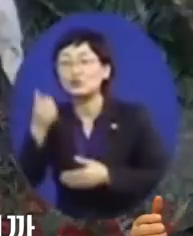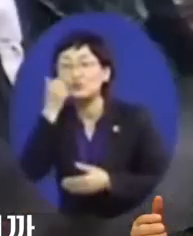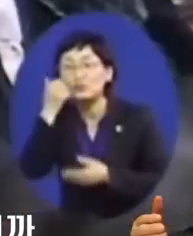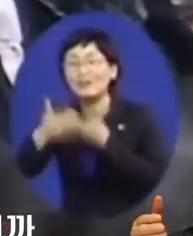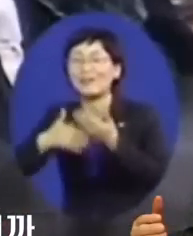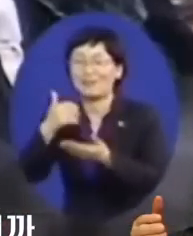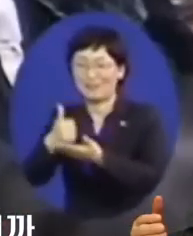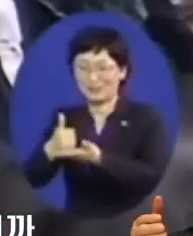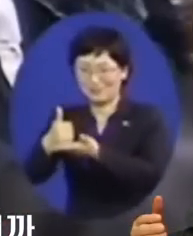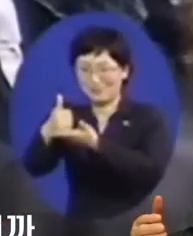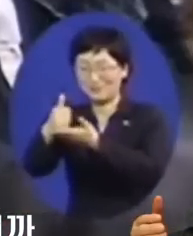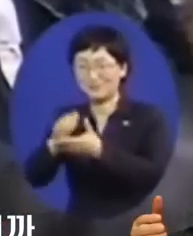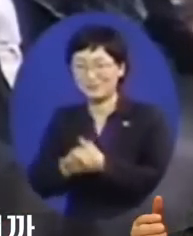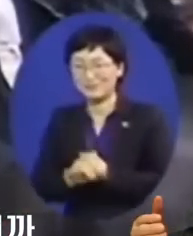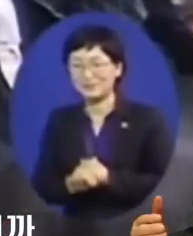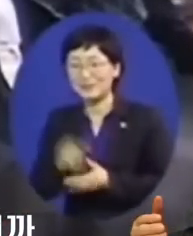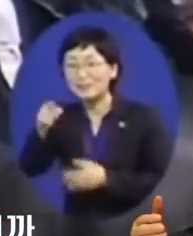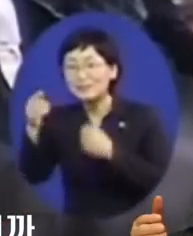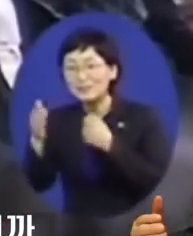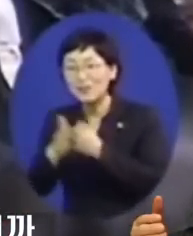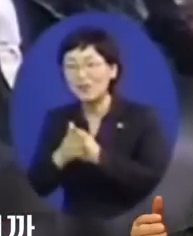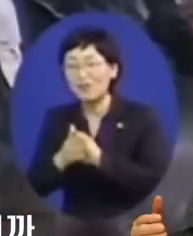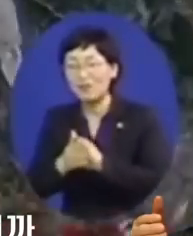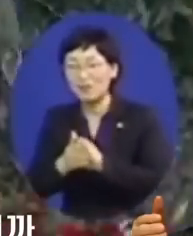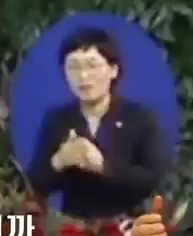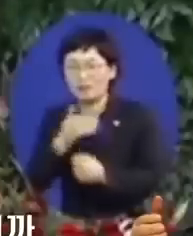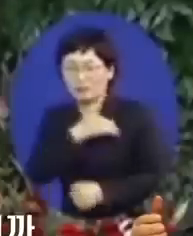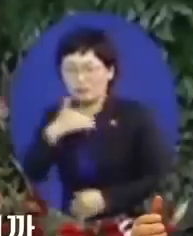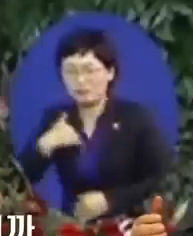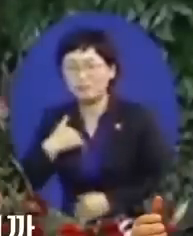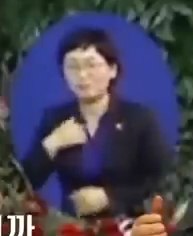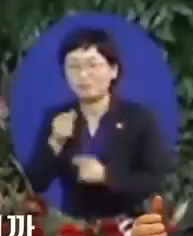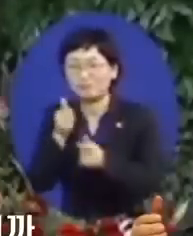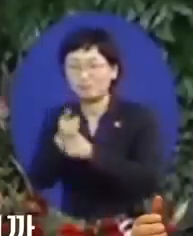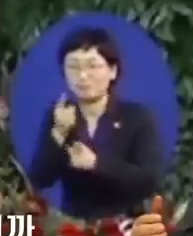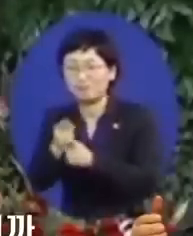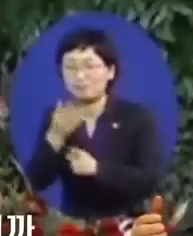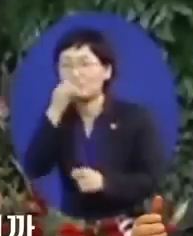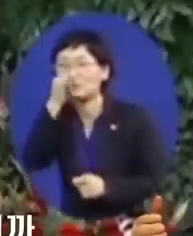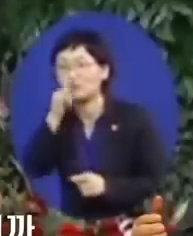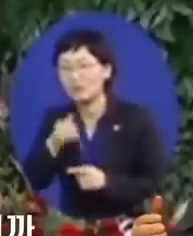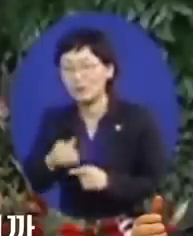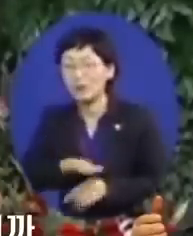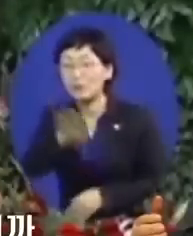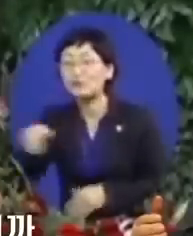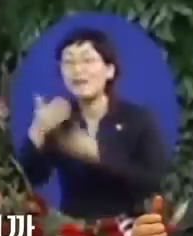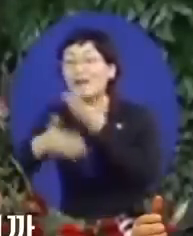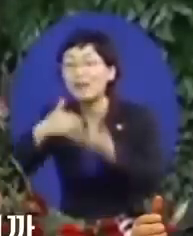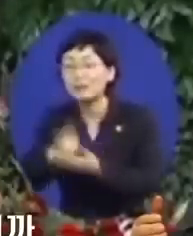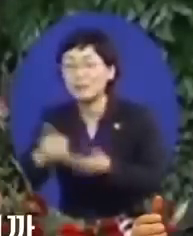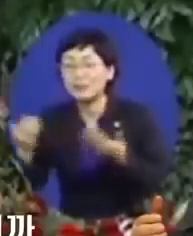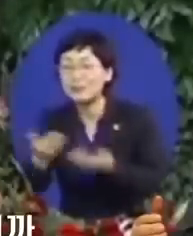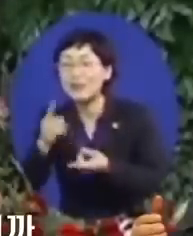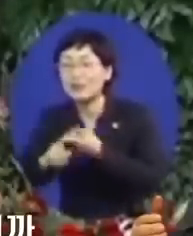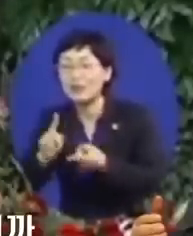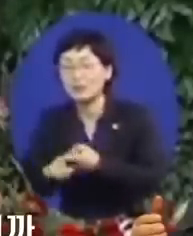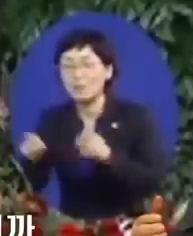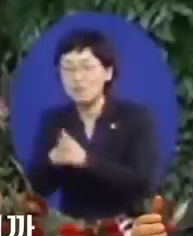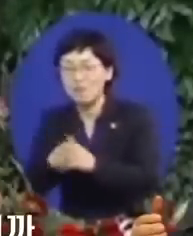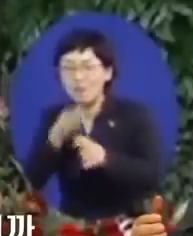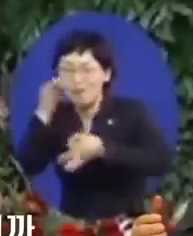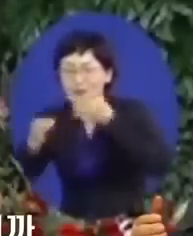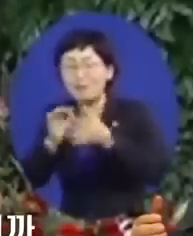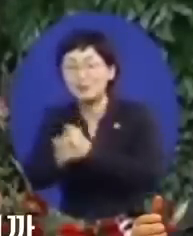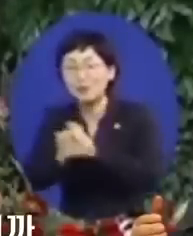하나님인 것입니다. 그래서 능히 이길 수 있게 만들어주는 것입니다. 우리는 하나님의 역사하심을 믿고 부르짖어